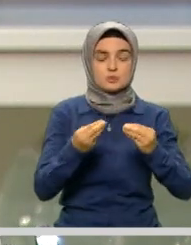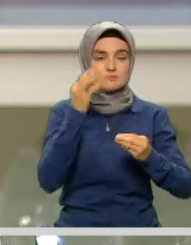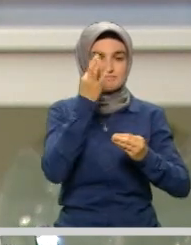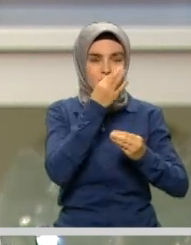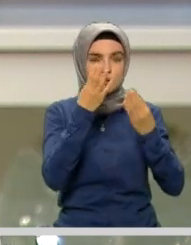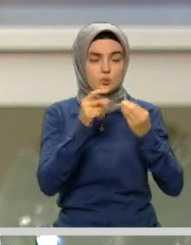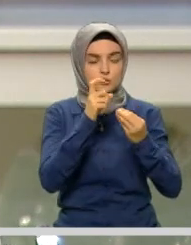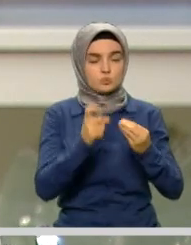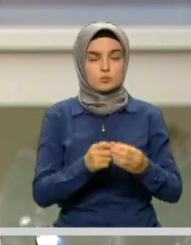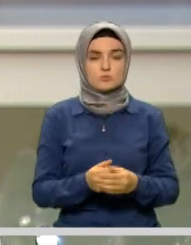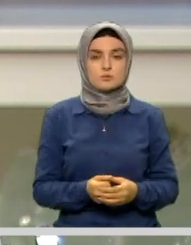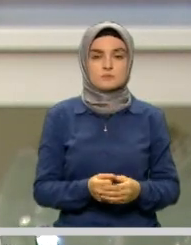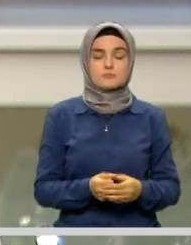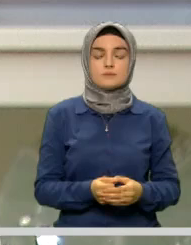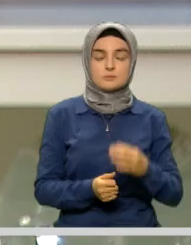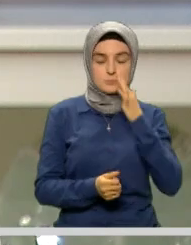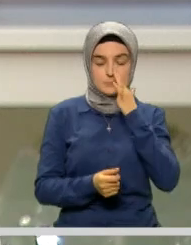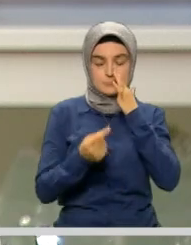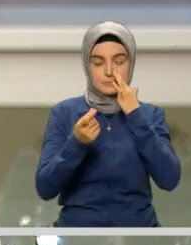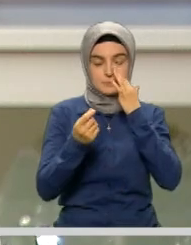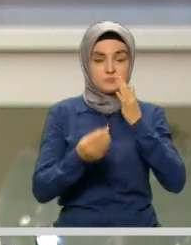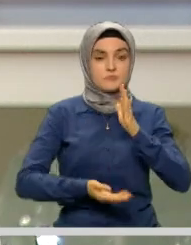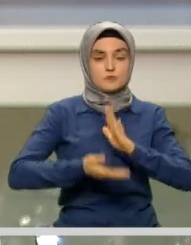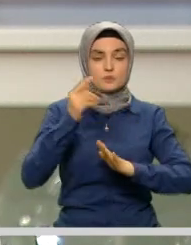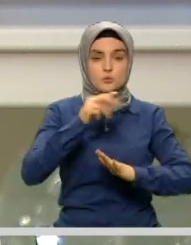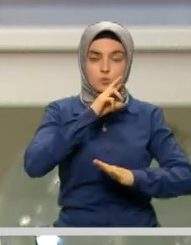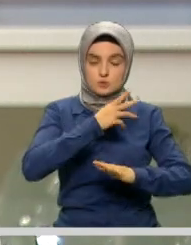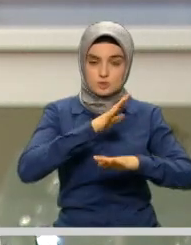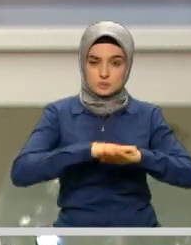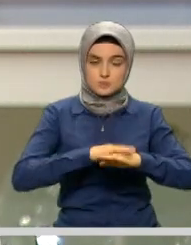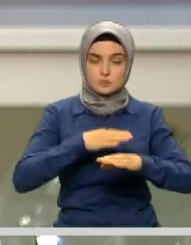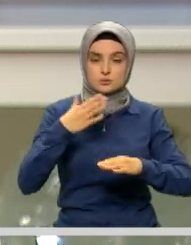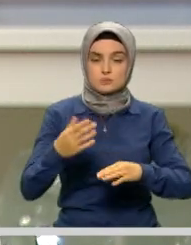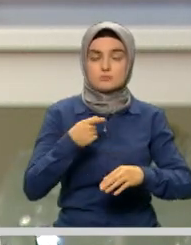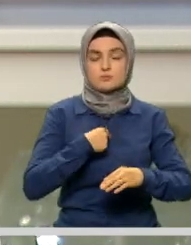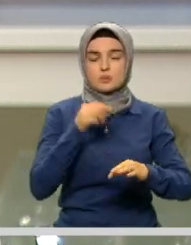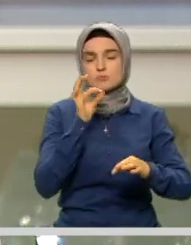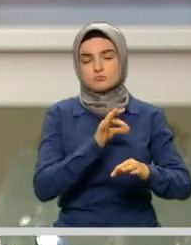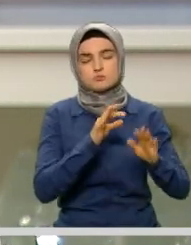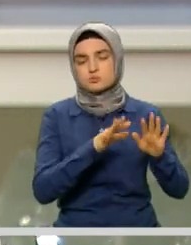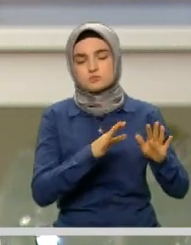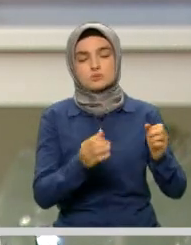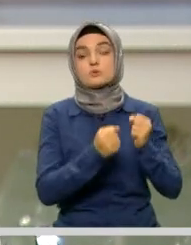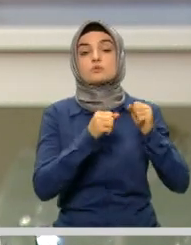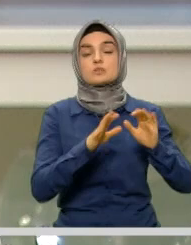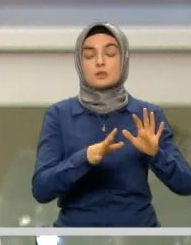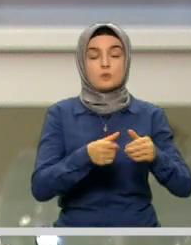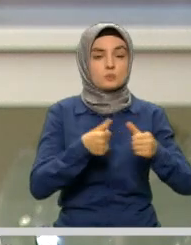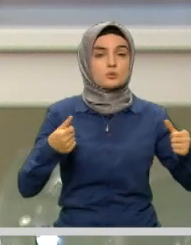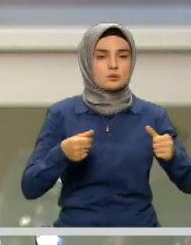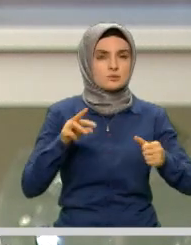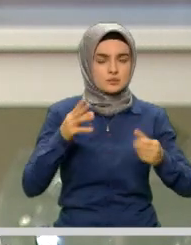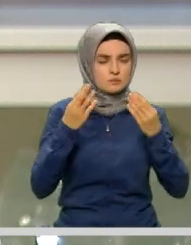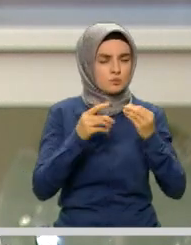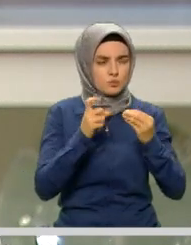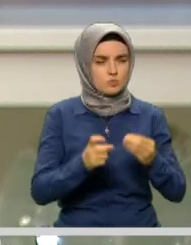başlıyor? Ve biraz fazla o günaha düştükten sonra da hani ben herhalde artık bu günahtan kurtulamam, uzaklaşamam gibi bir düşünce